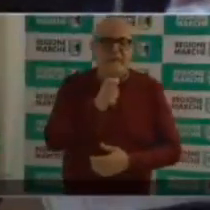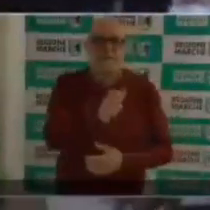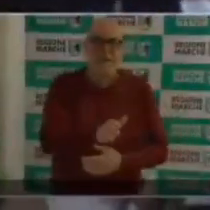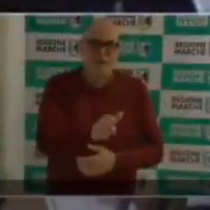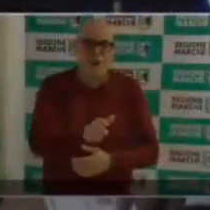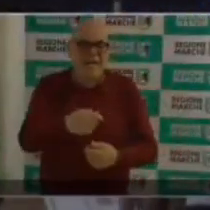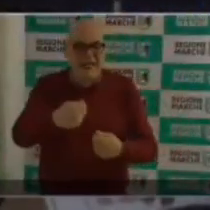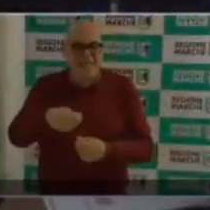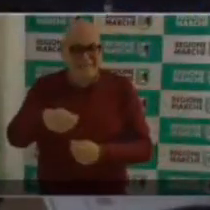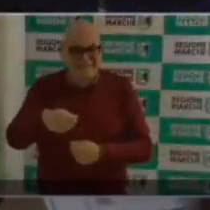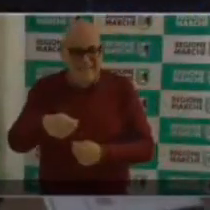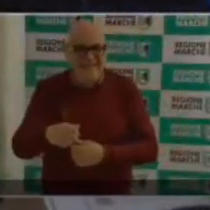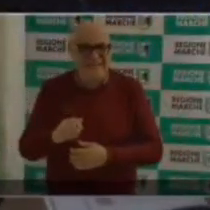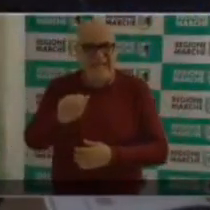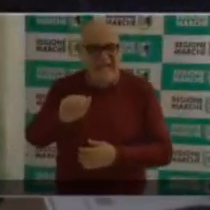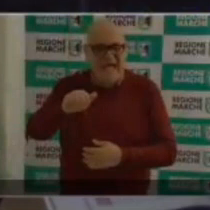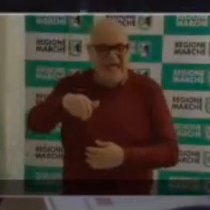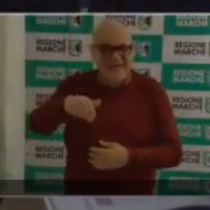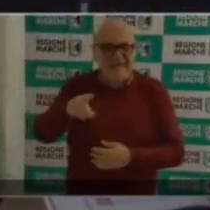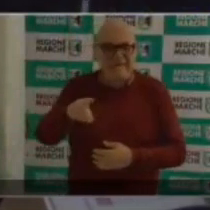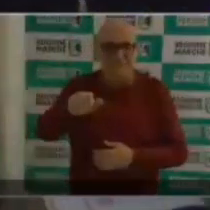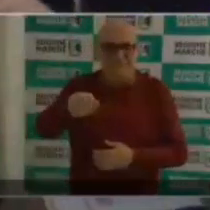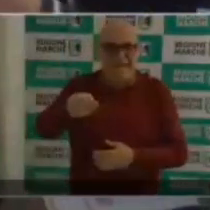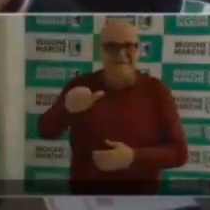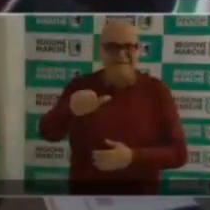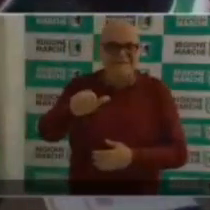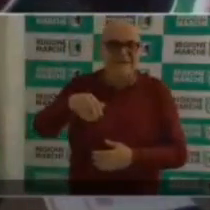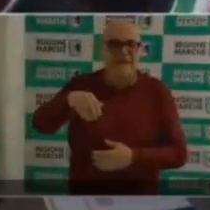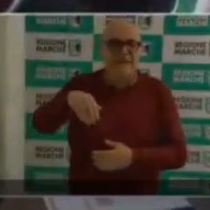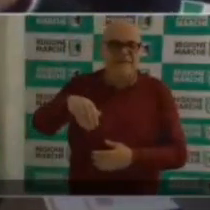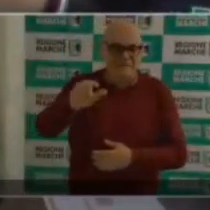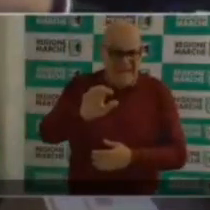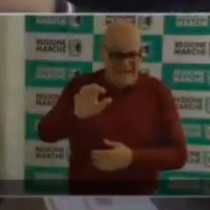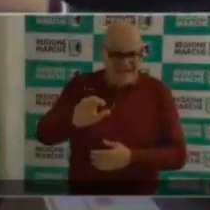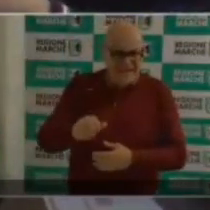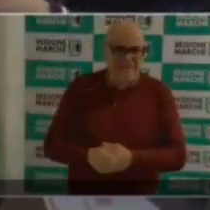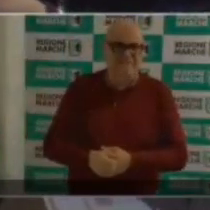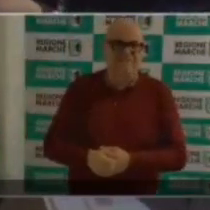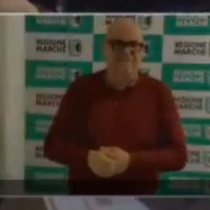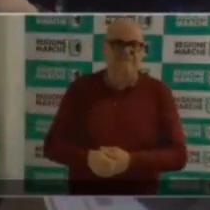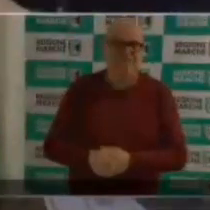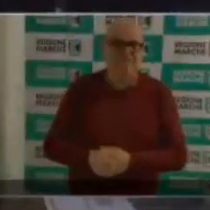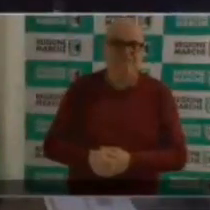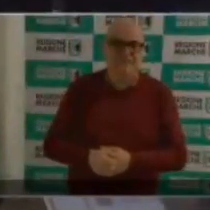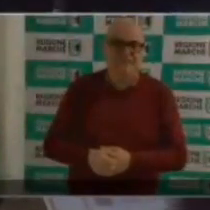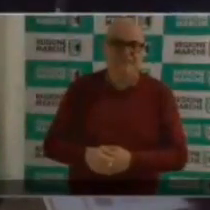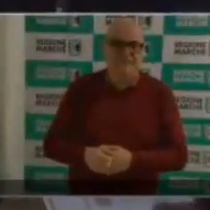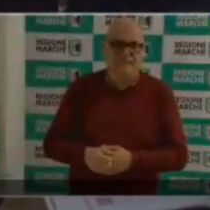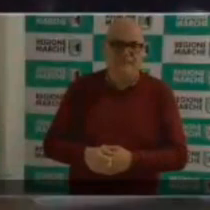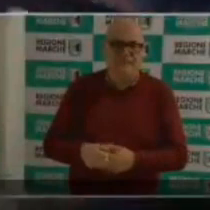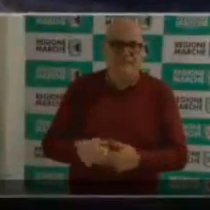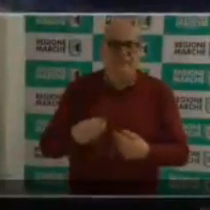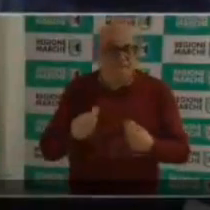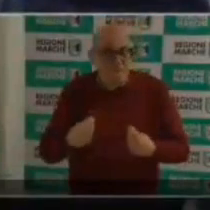al presidente di ANPAS Marche, Andrea Sbaffo, e proprio perché si